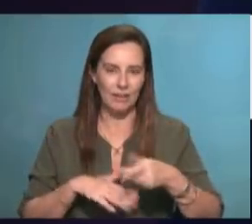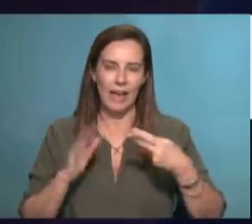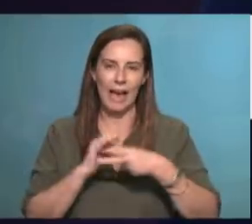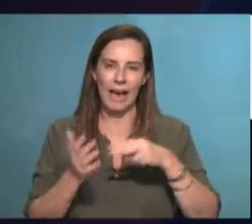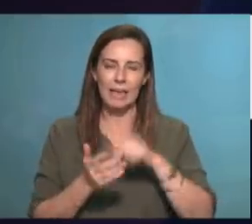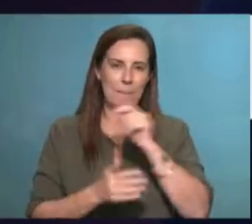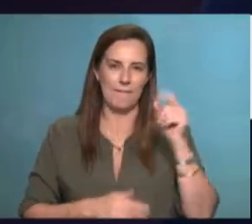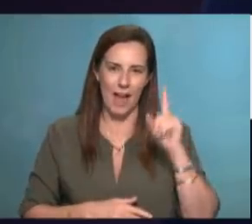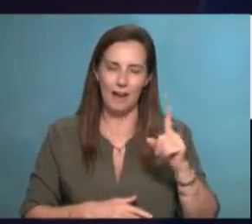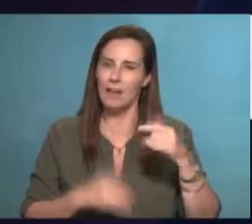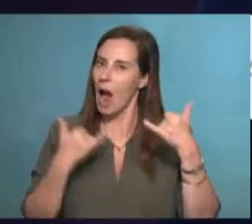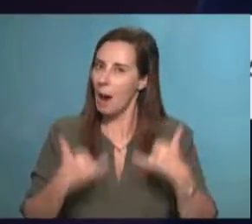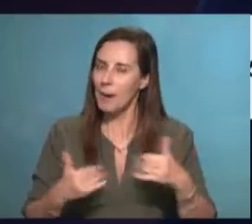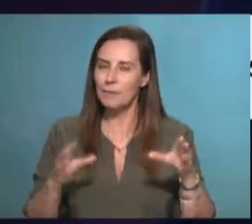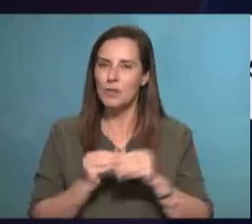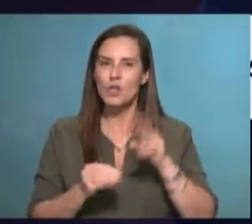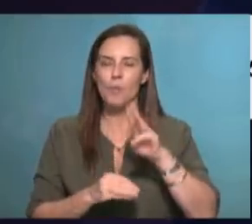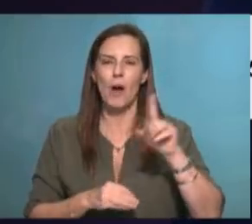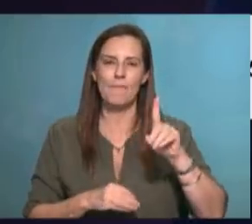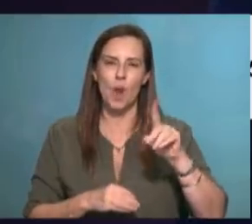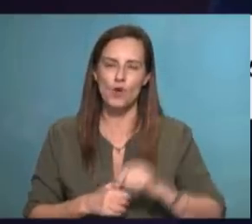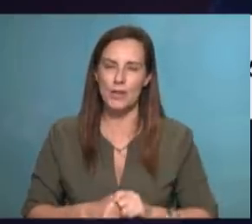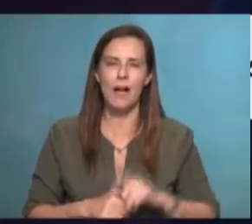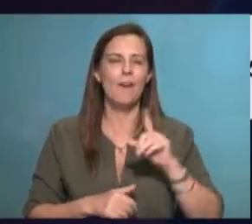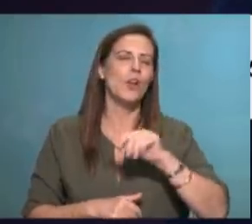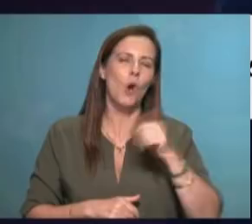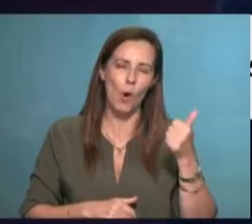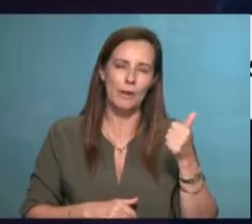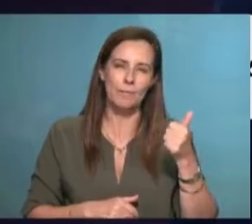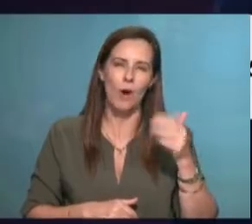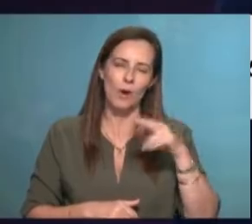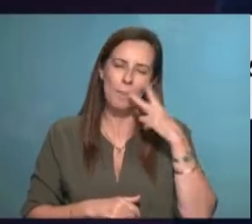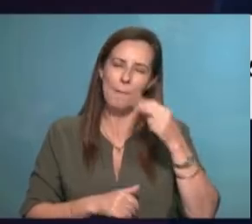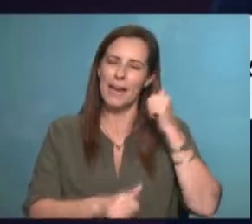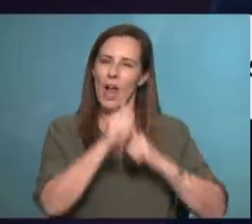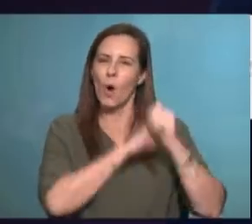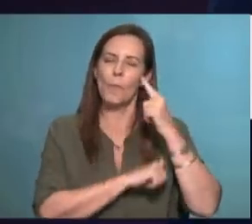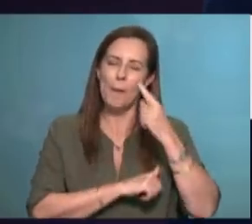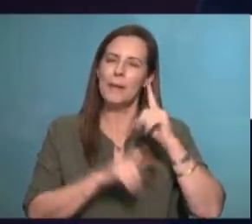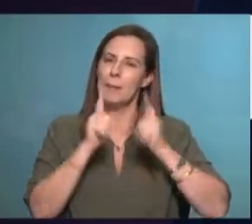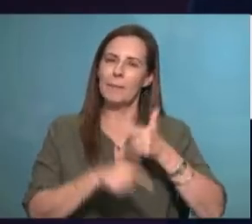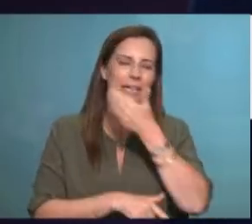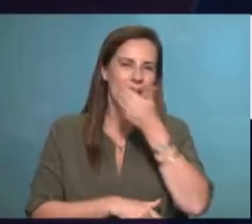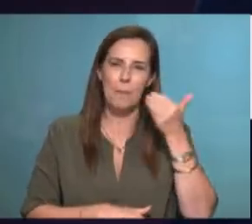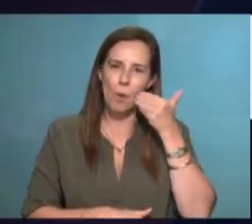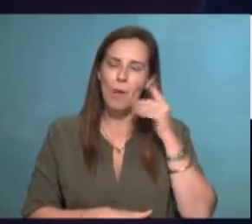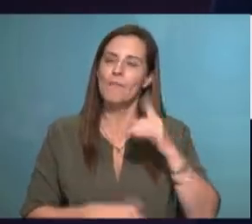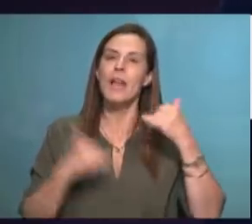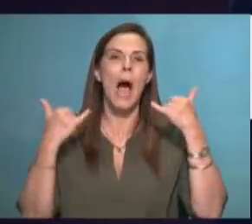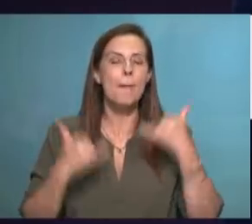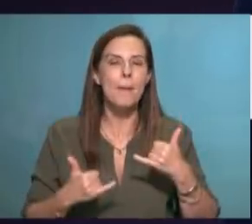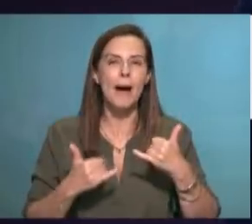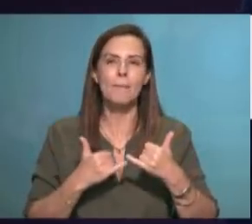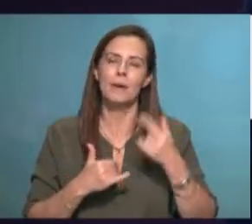101, הפעם עם שמואל וילוז'ני. אבל קודם, עוד מבט לאחור, עוד מבט למלחמת יום הכיפורים, אבל הפעם נפנה את